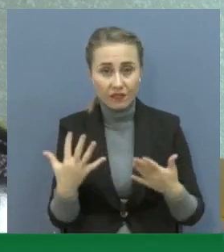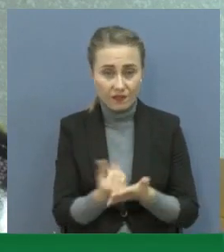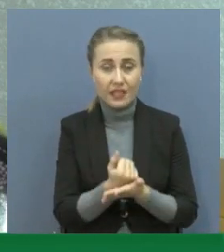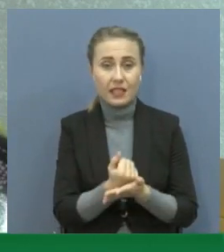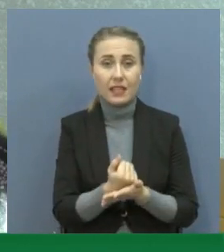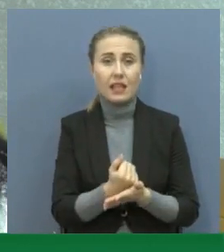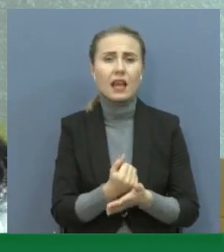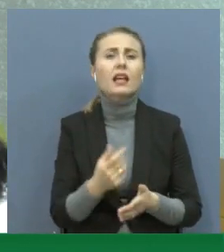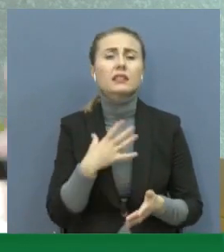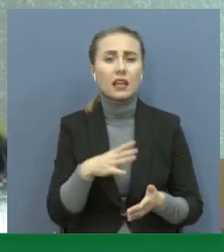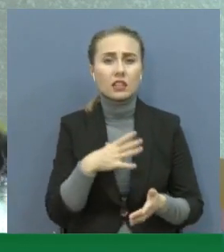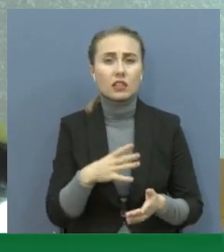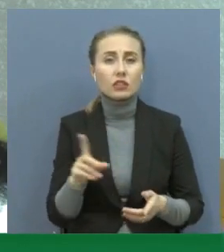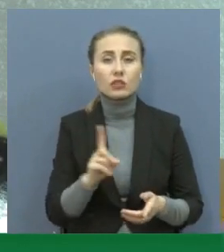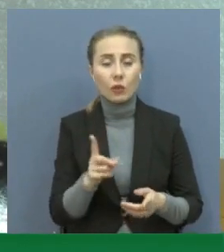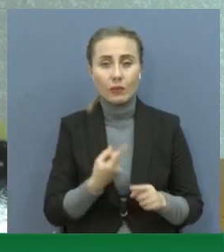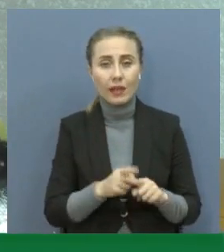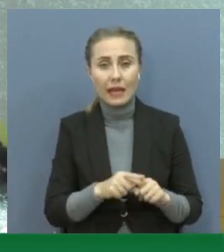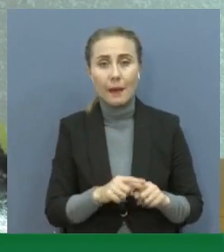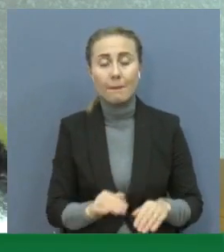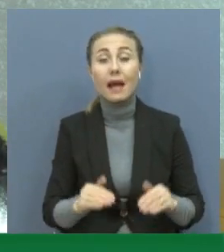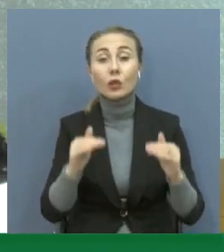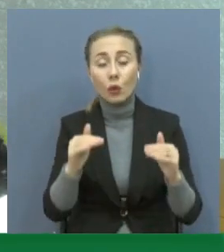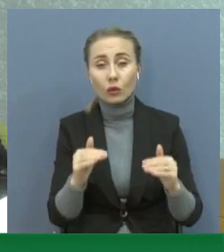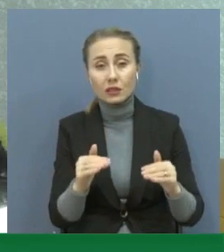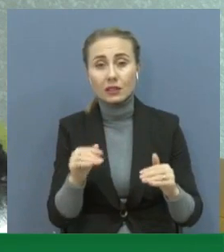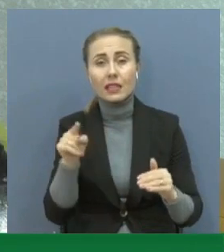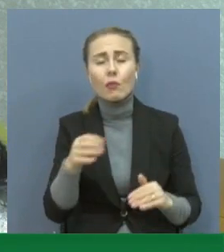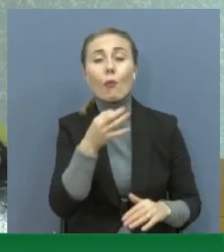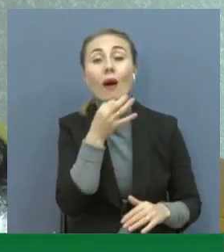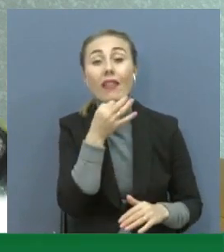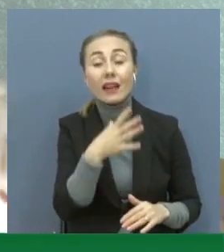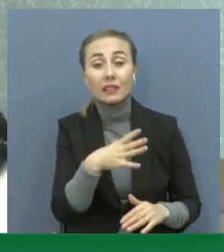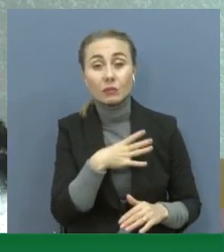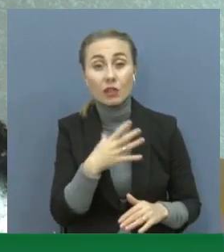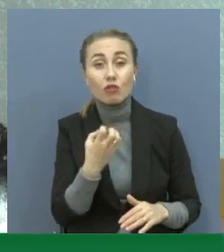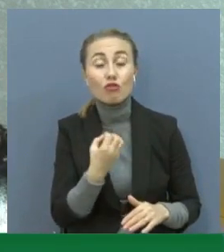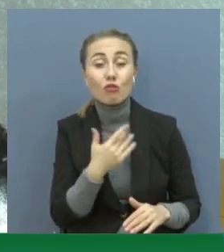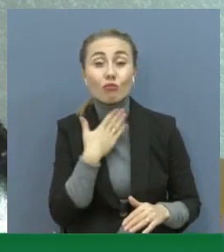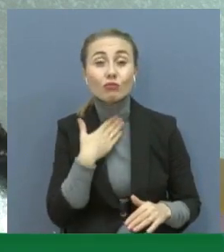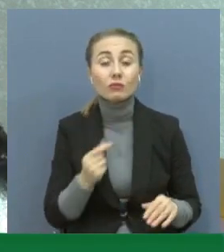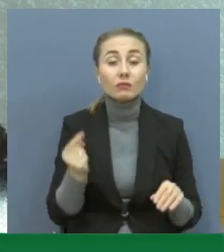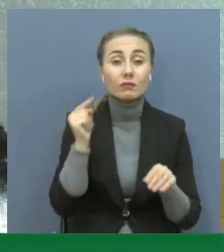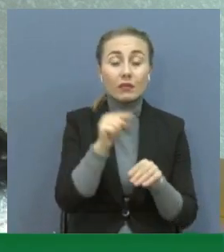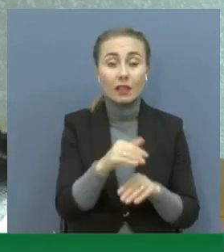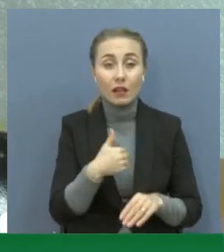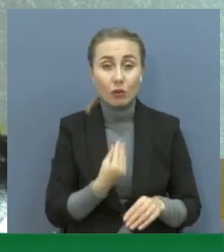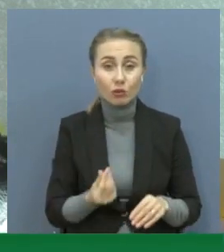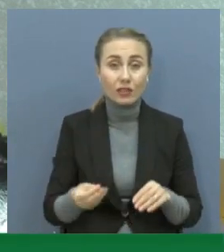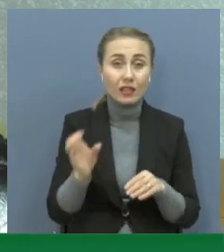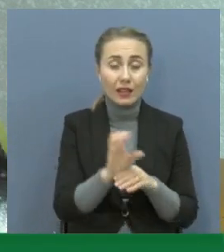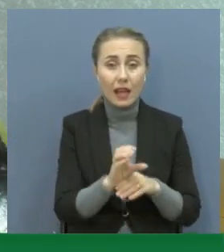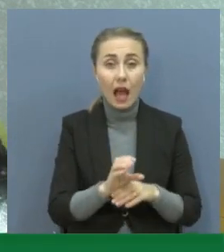Для чего? Для того, чтобы подросток, ему это понравилось. Потом уже он